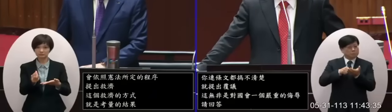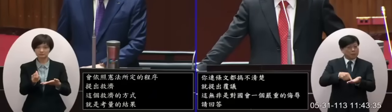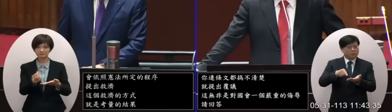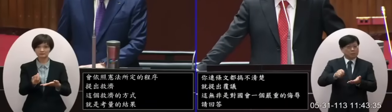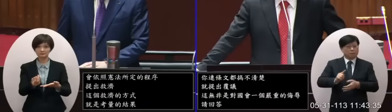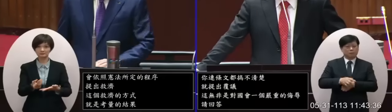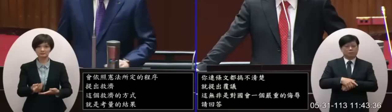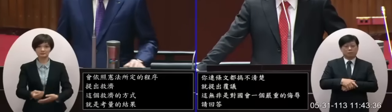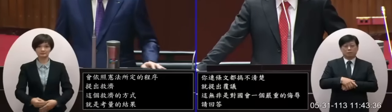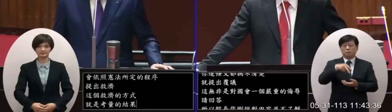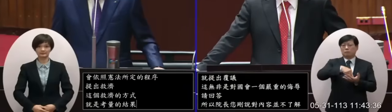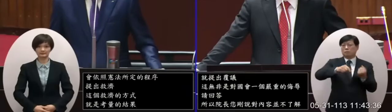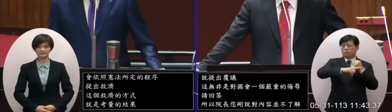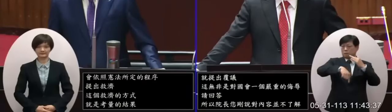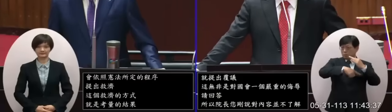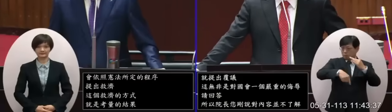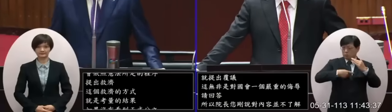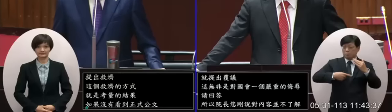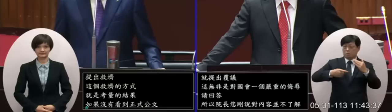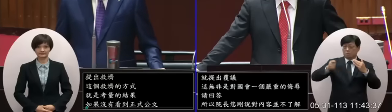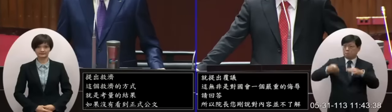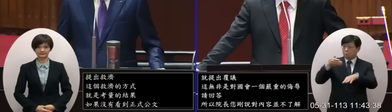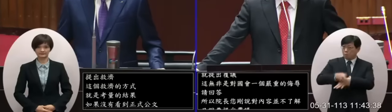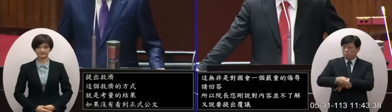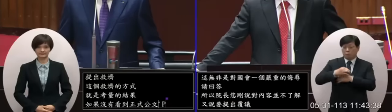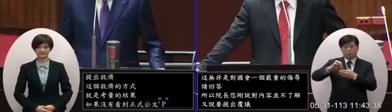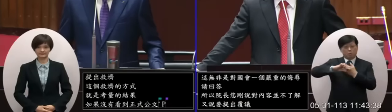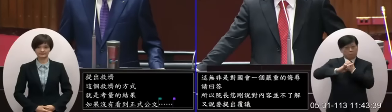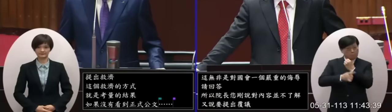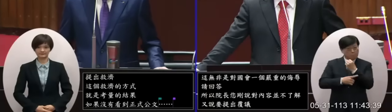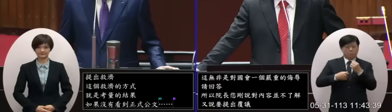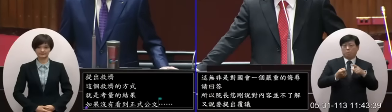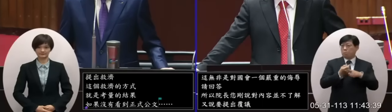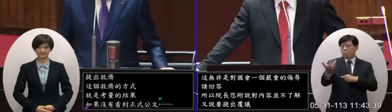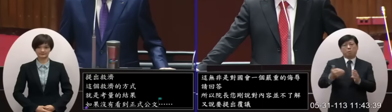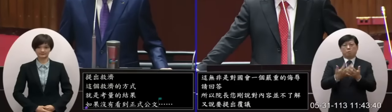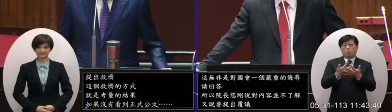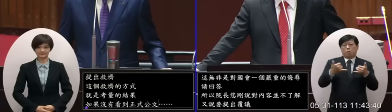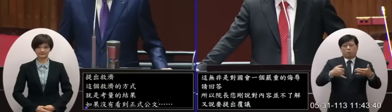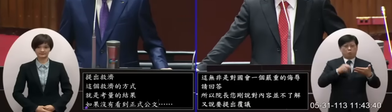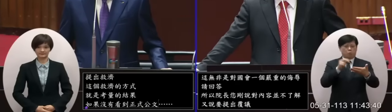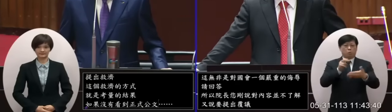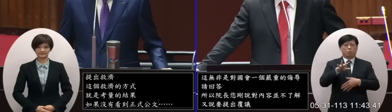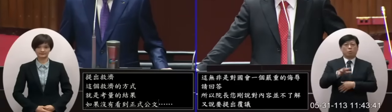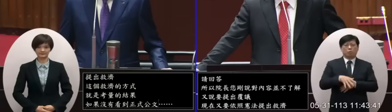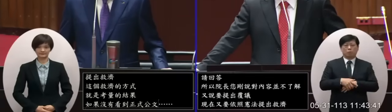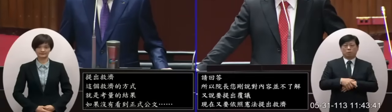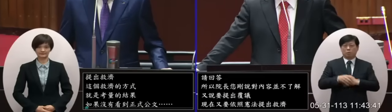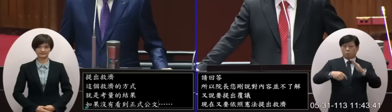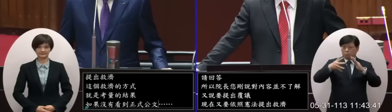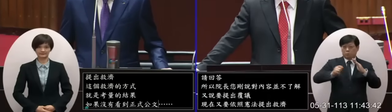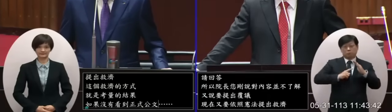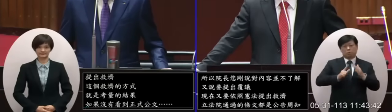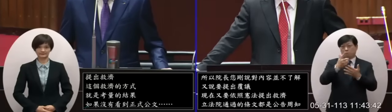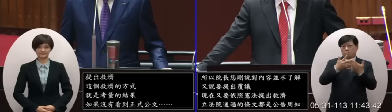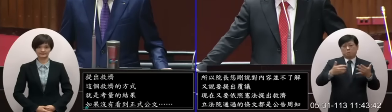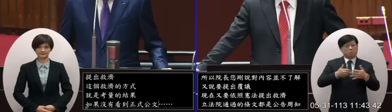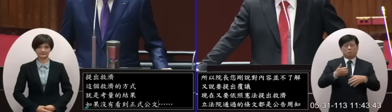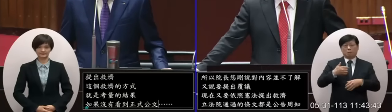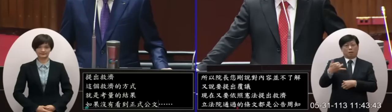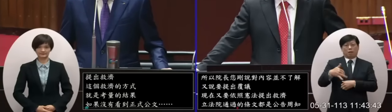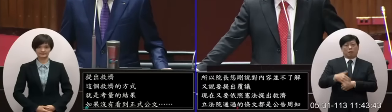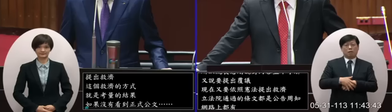济，立法院通过的条文都是公告周知，网络上都有，院长可能没有上网的习